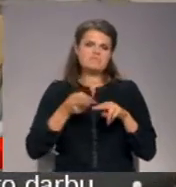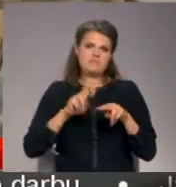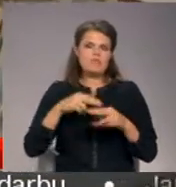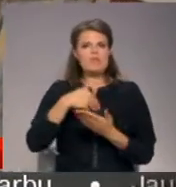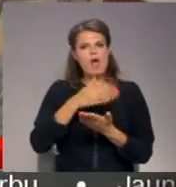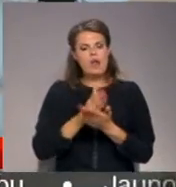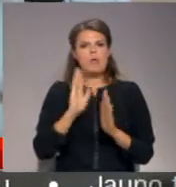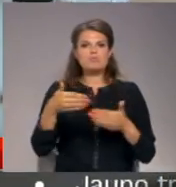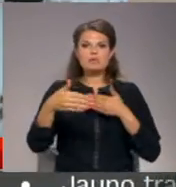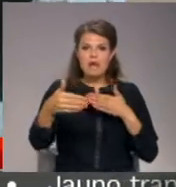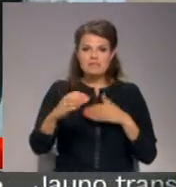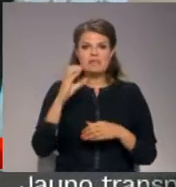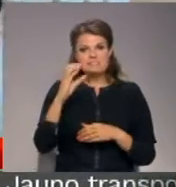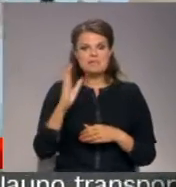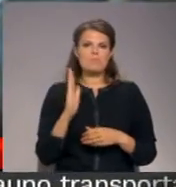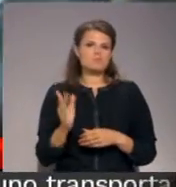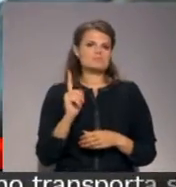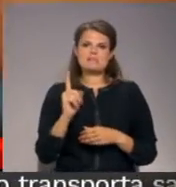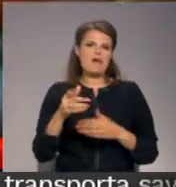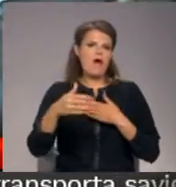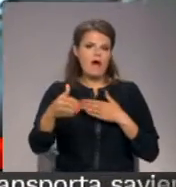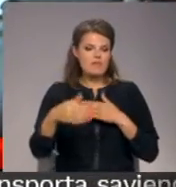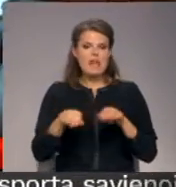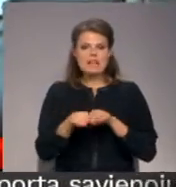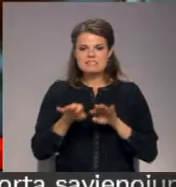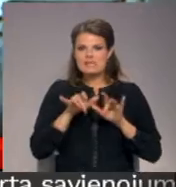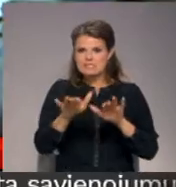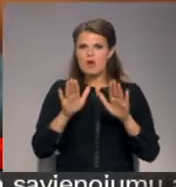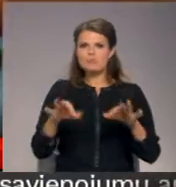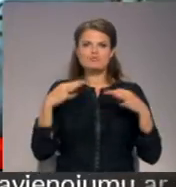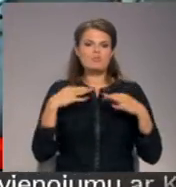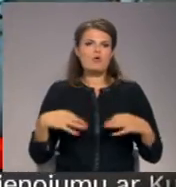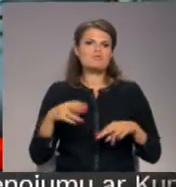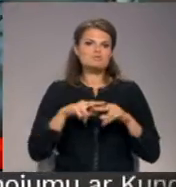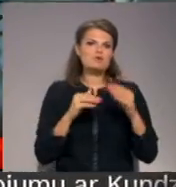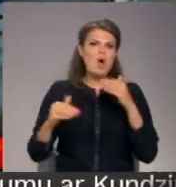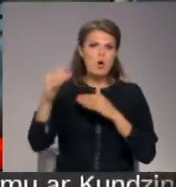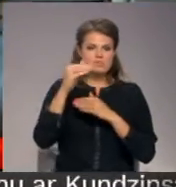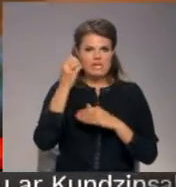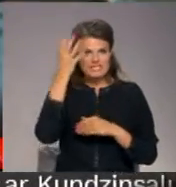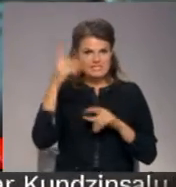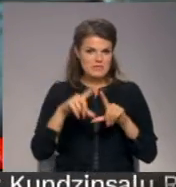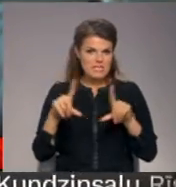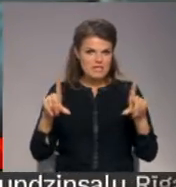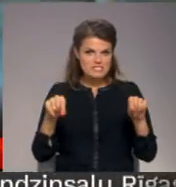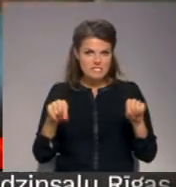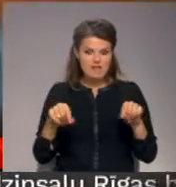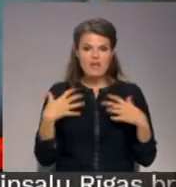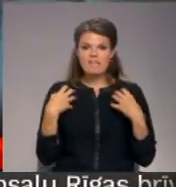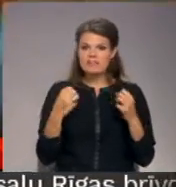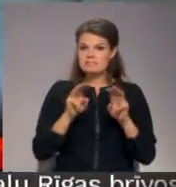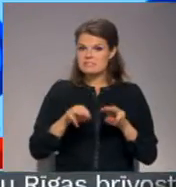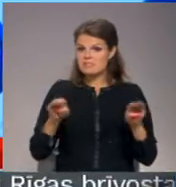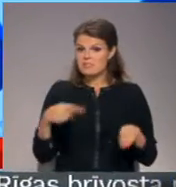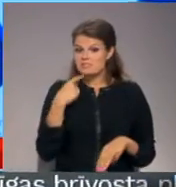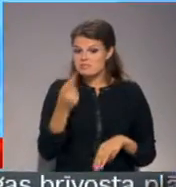tikai attālinātas mācības. Pēc līdzīgas scenārijas strādās arī profesionālās un augstākās izglītības iestādes. Veselības